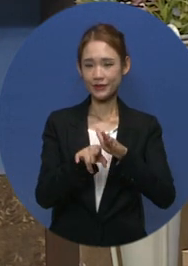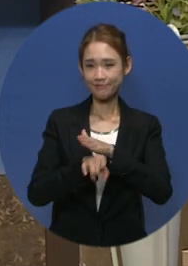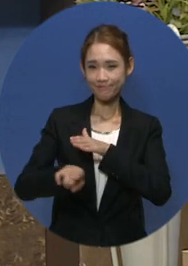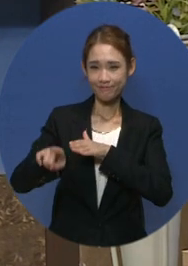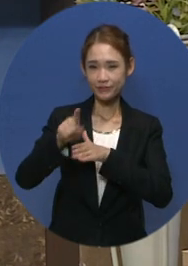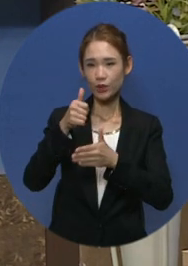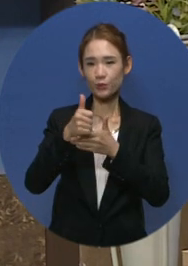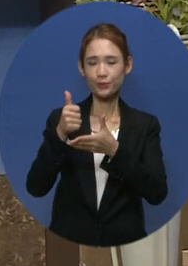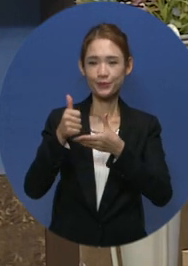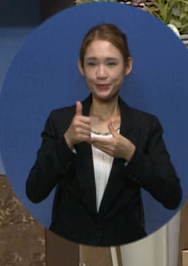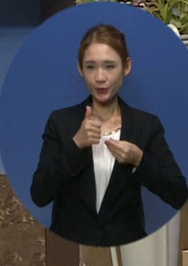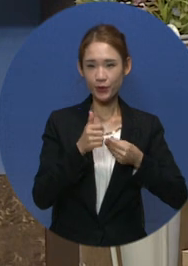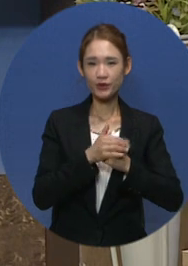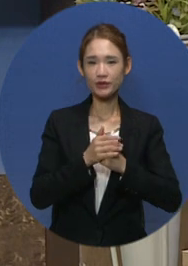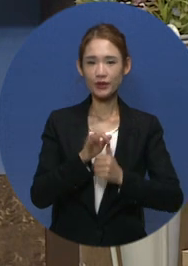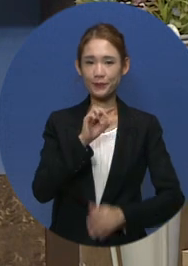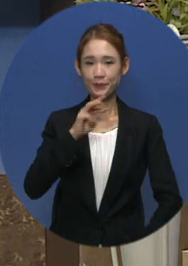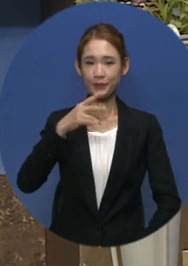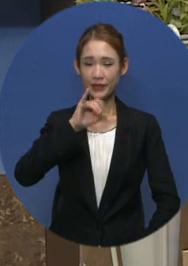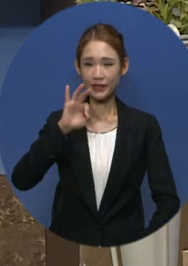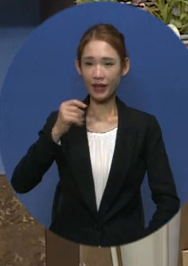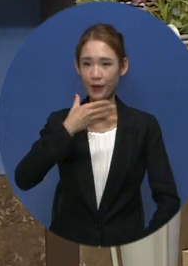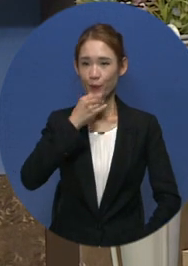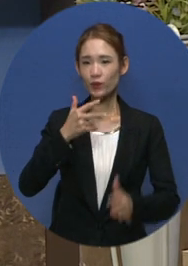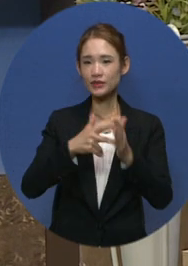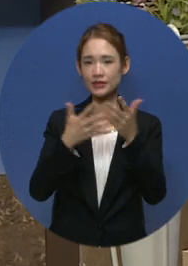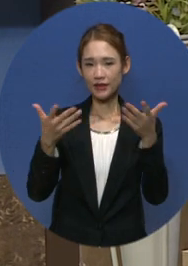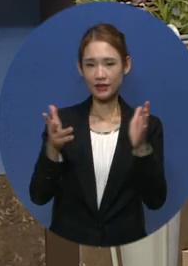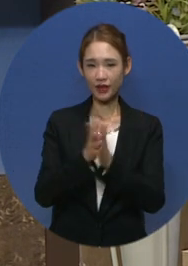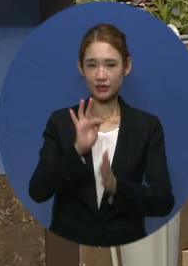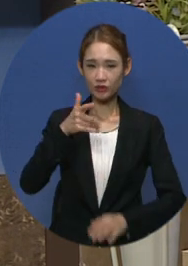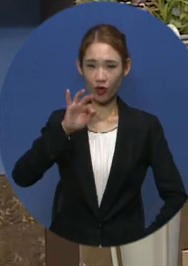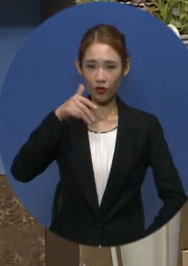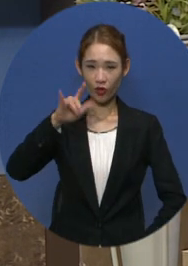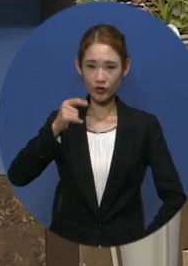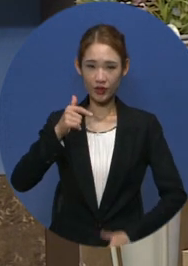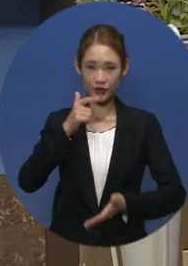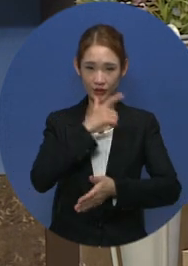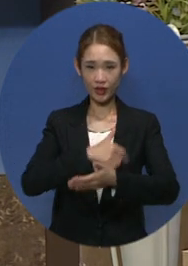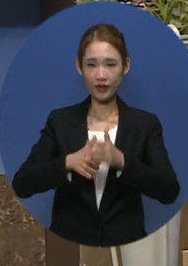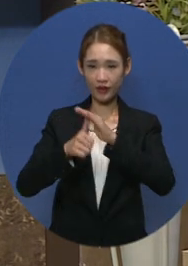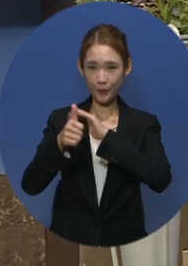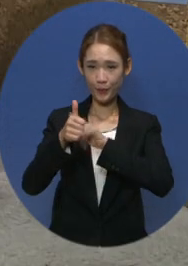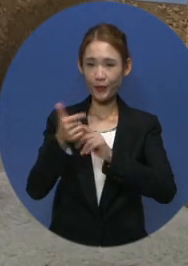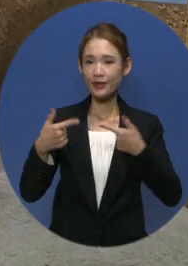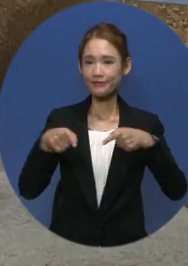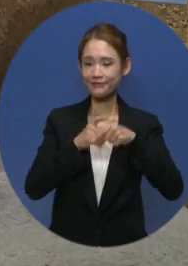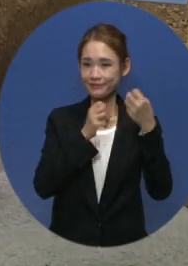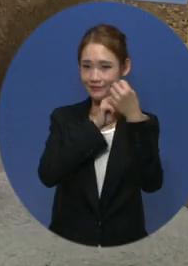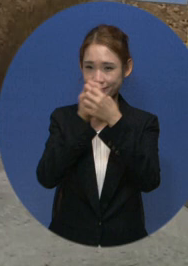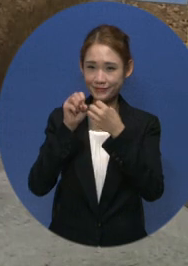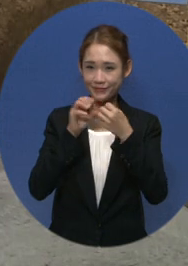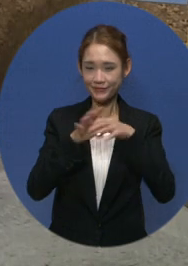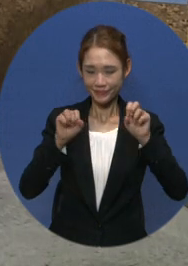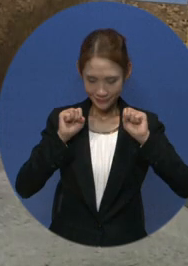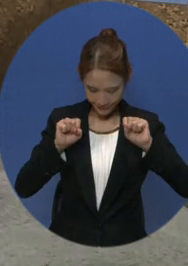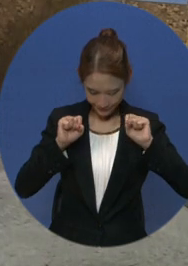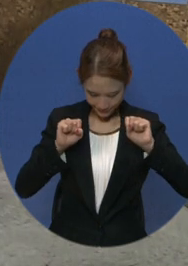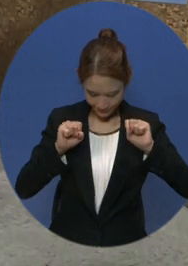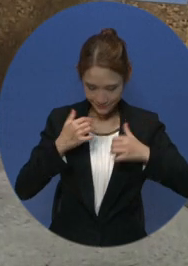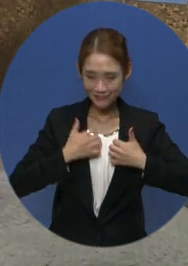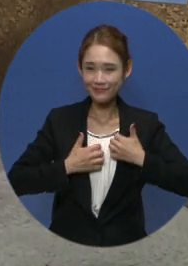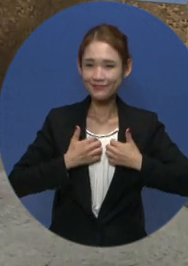분을 모셨습니다. 미랄 복지재단의 정영석 상임 대표님과 함께 이야기 나눠보겠습니다. 대표님 반갑습니다.